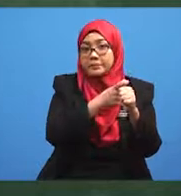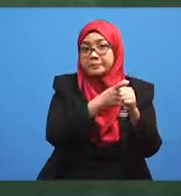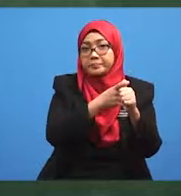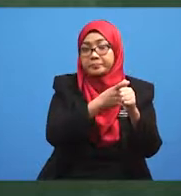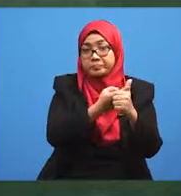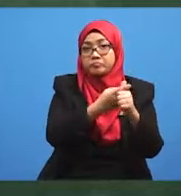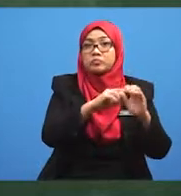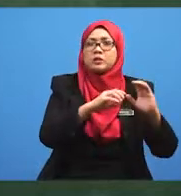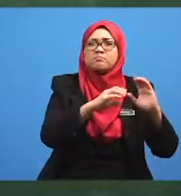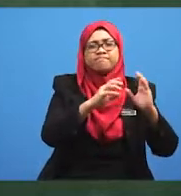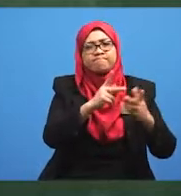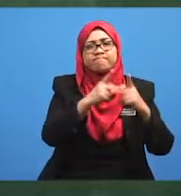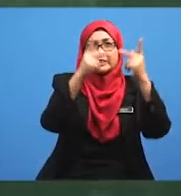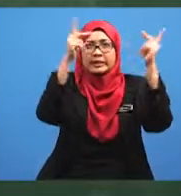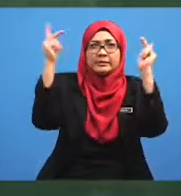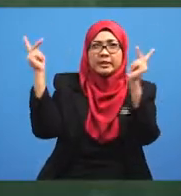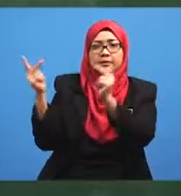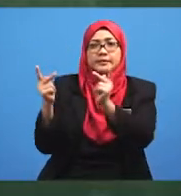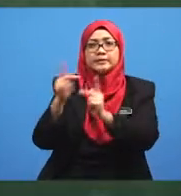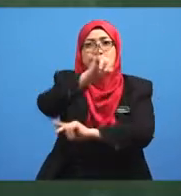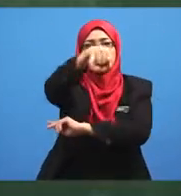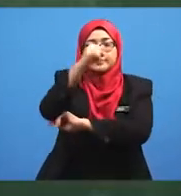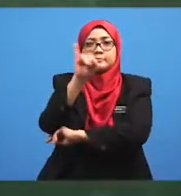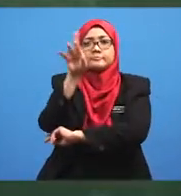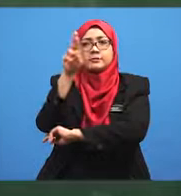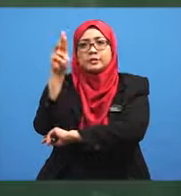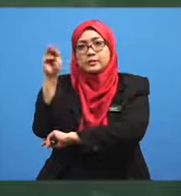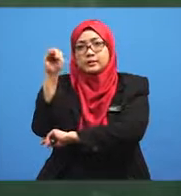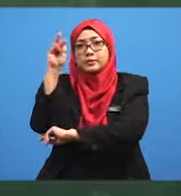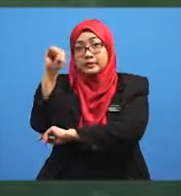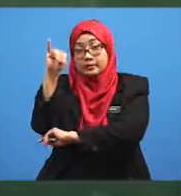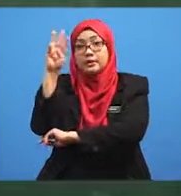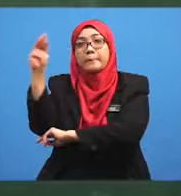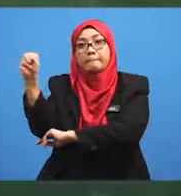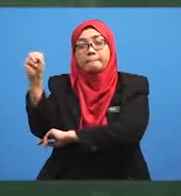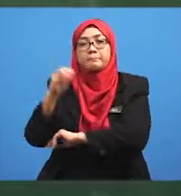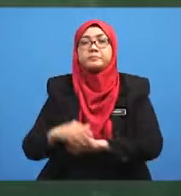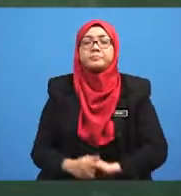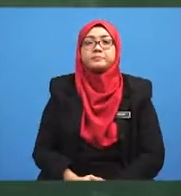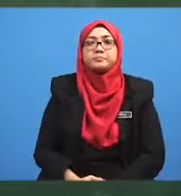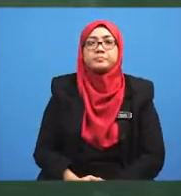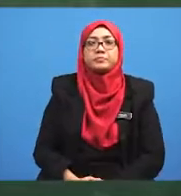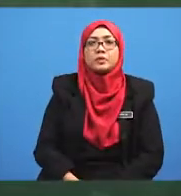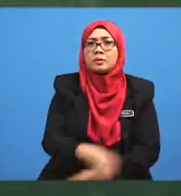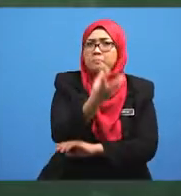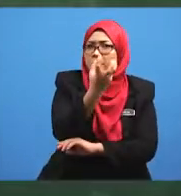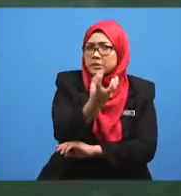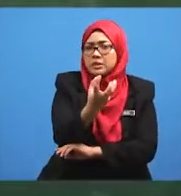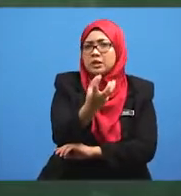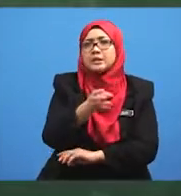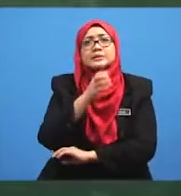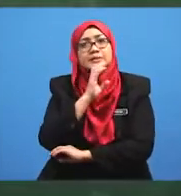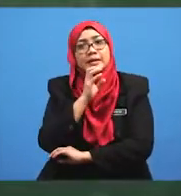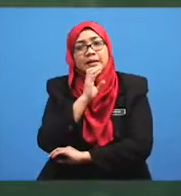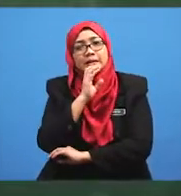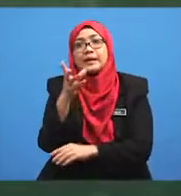keadaan jirim. Kita ada dua pilihan, iaitu cecair dan pepejal. Jadi, pada